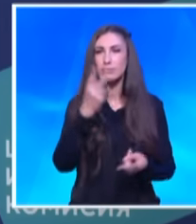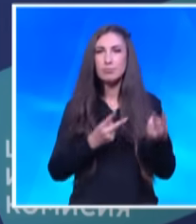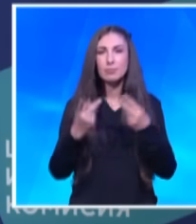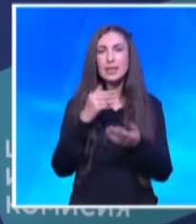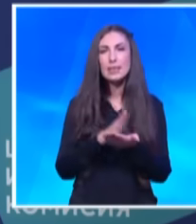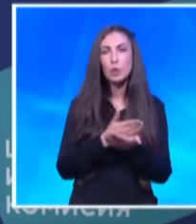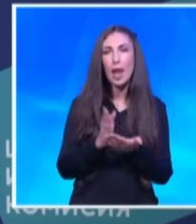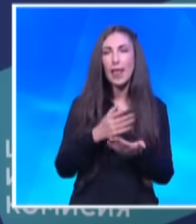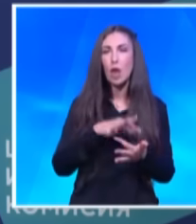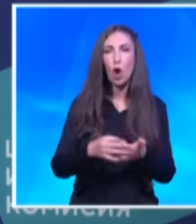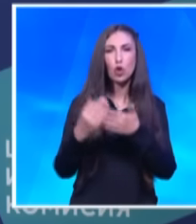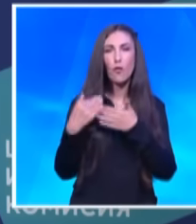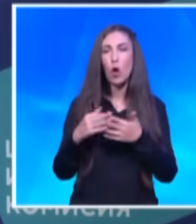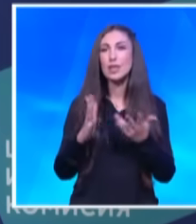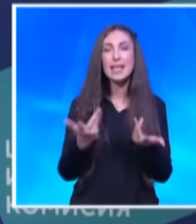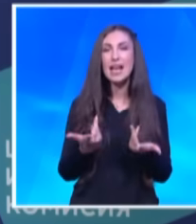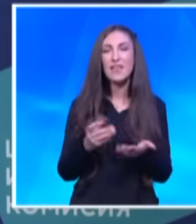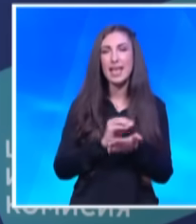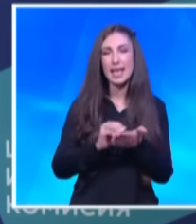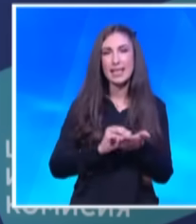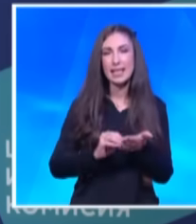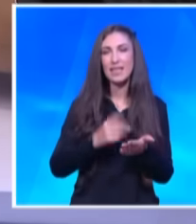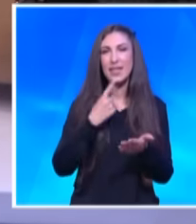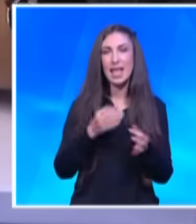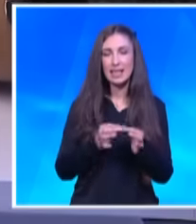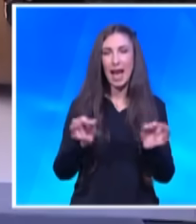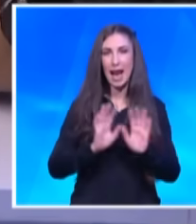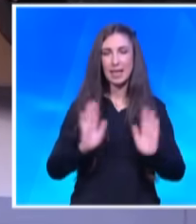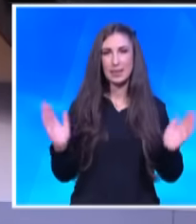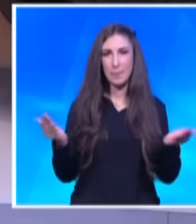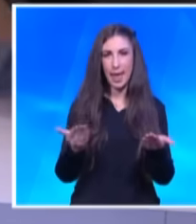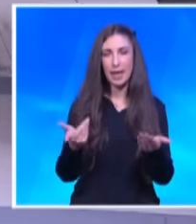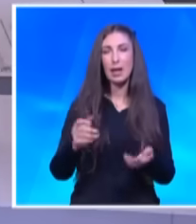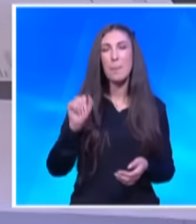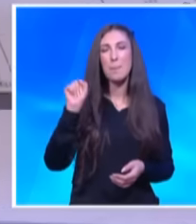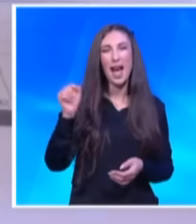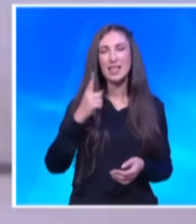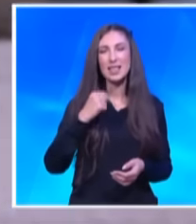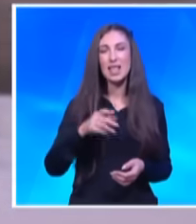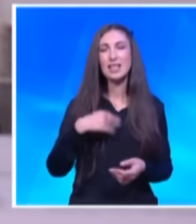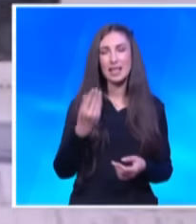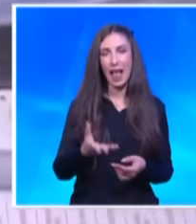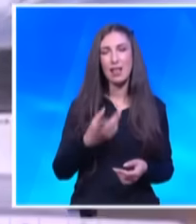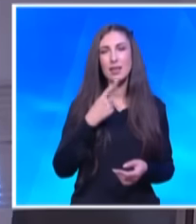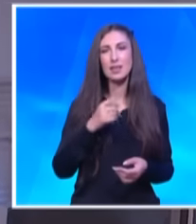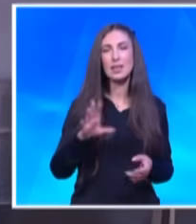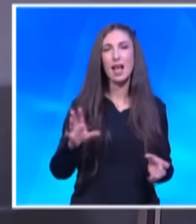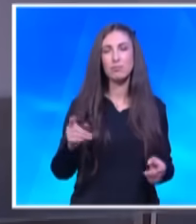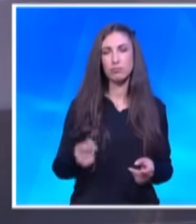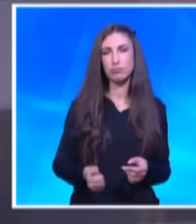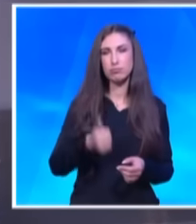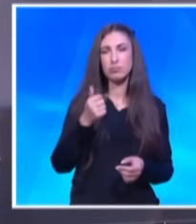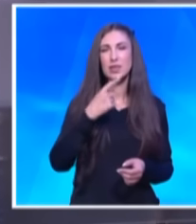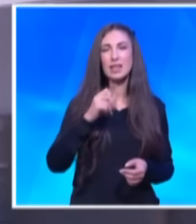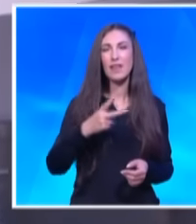споделена отговорност, двата органа, какви да бъдат изискванията към параваните. Политическите сили вече са дали съгласие за назначаването на 160 от